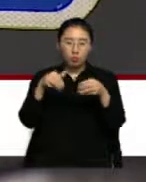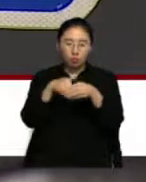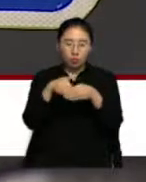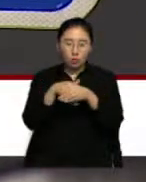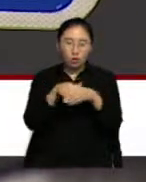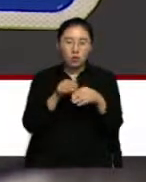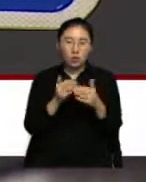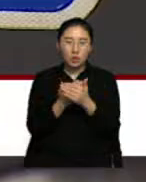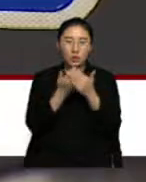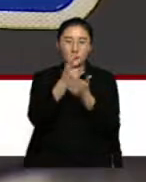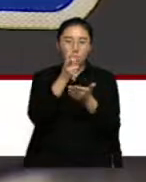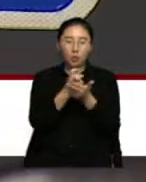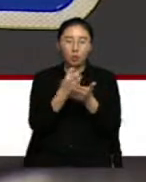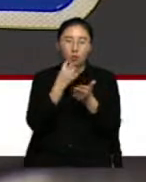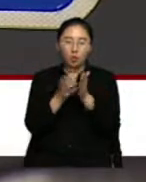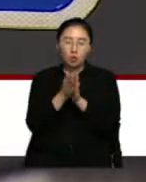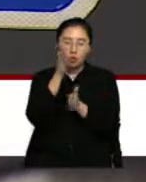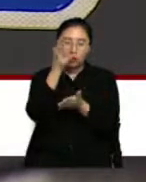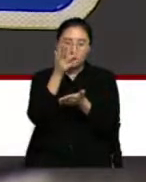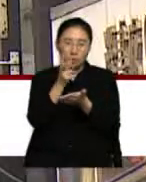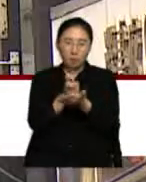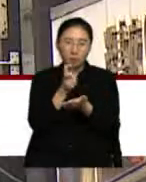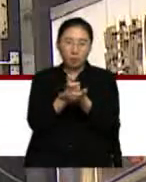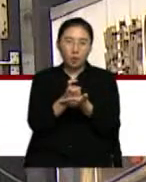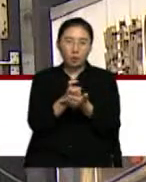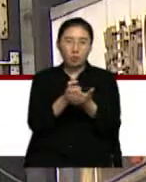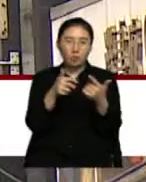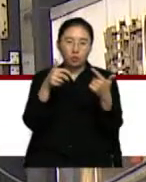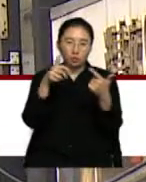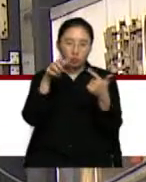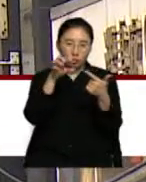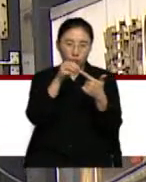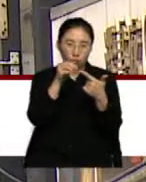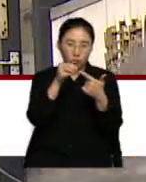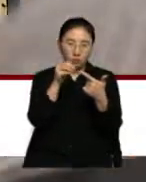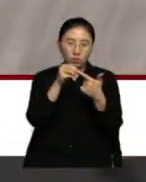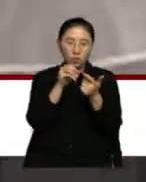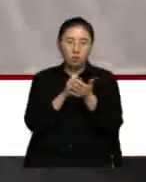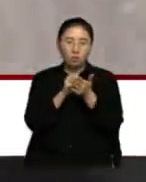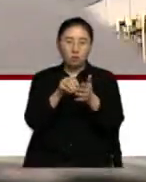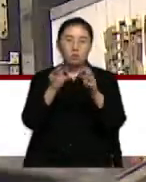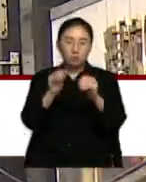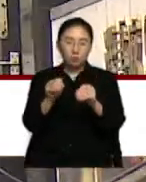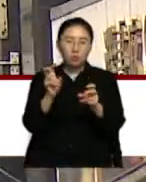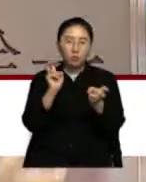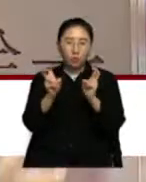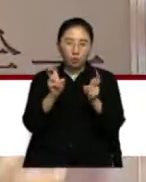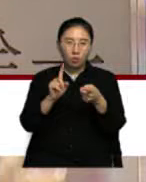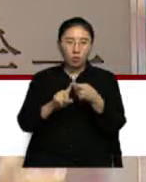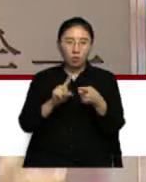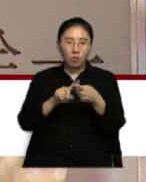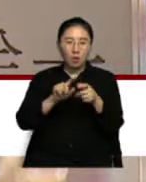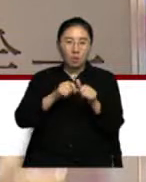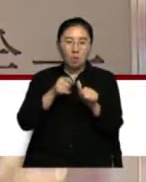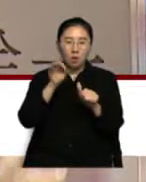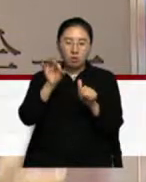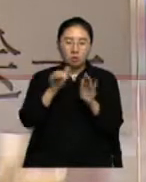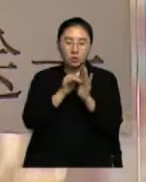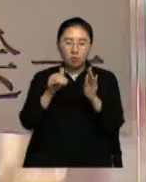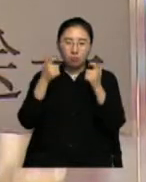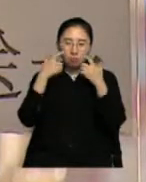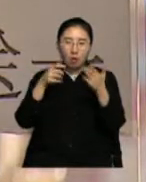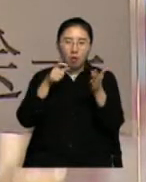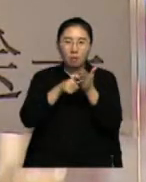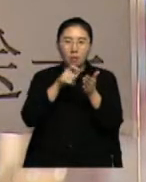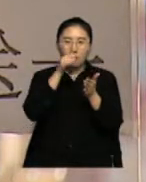제18조에 따른 서울시 조례안 제6조입니다. 여기에는 문화지구 안 입점금지 업체에 대한 내용과 과태료 부과 기준이